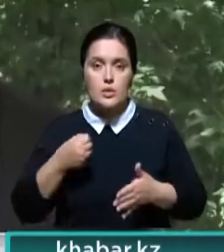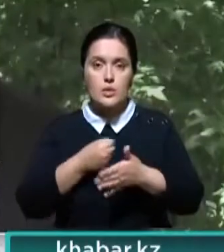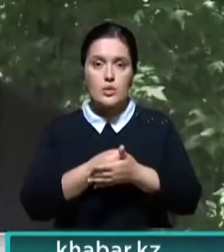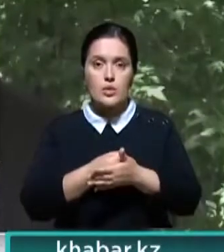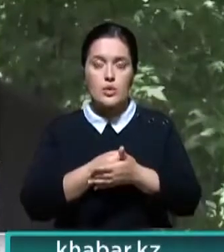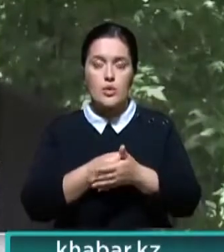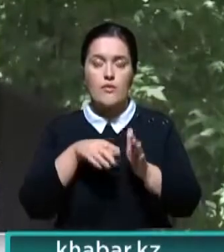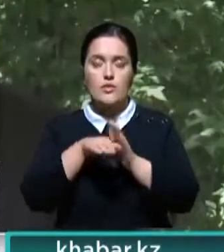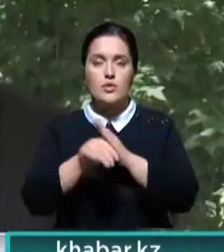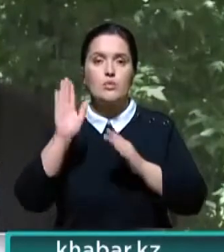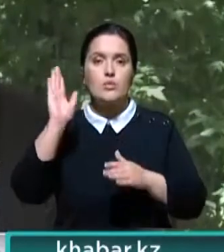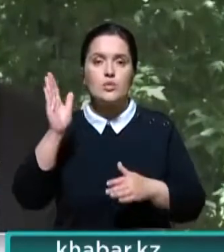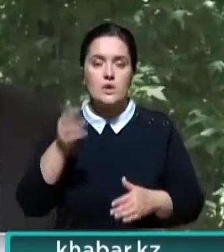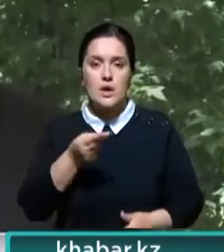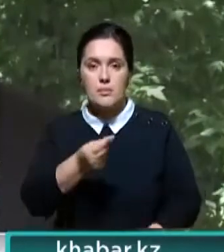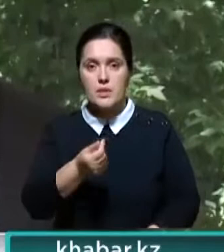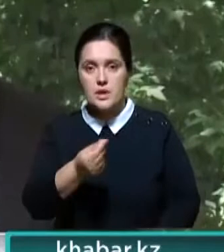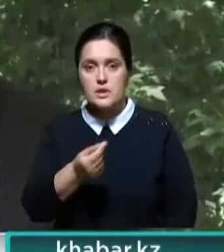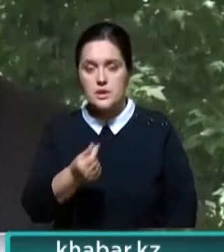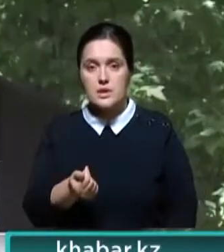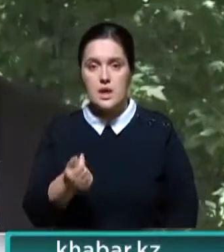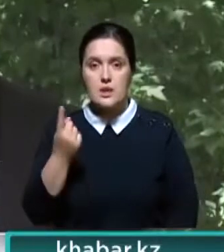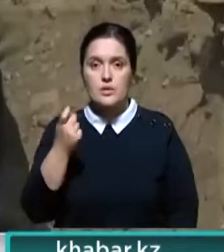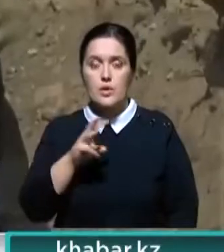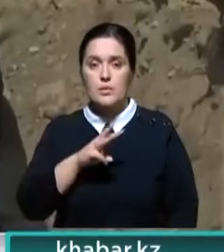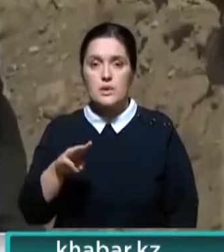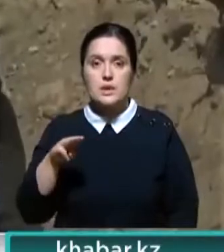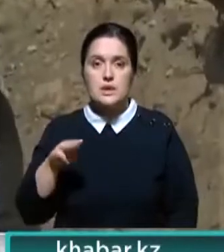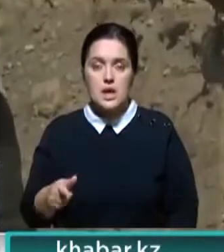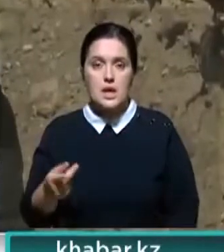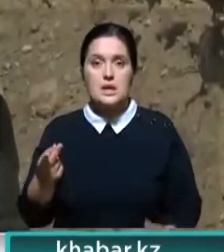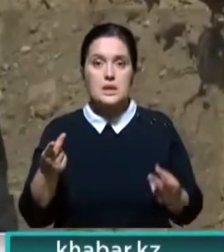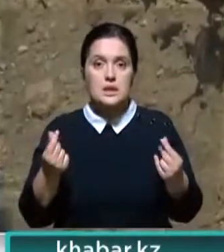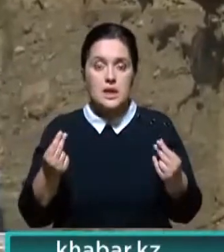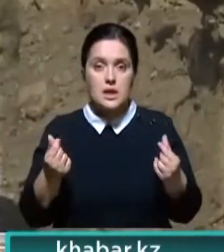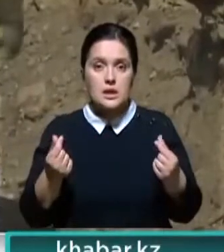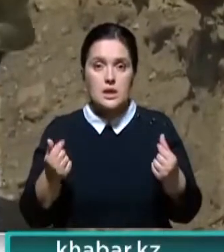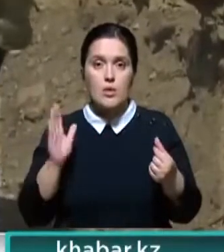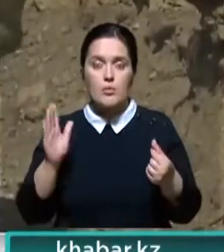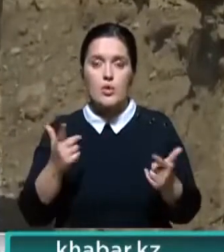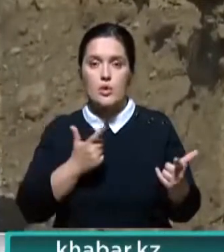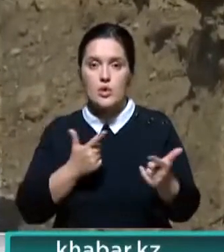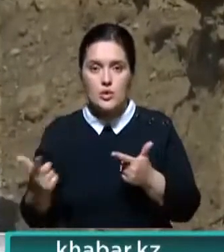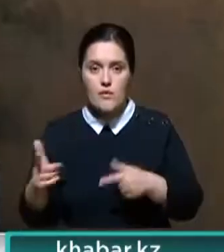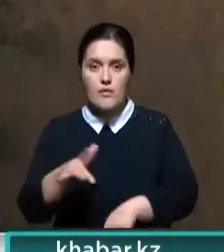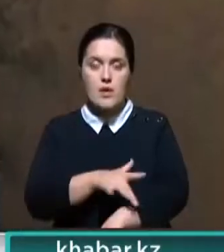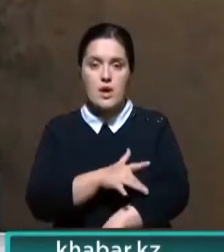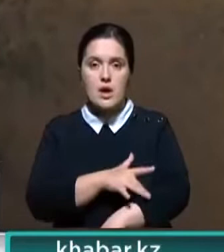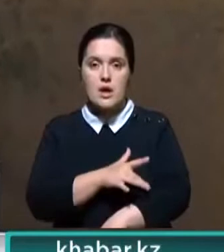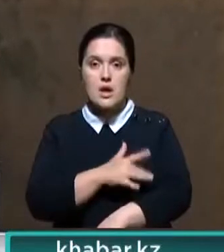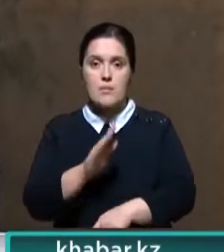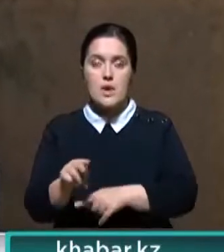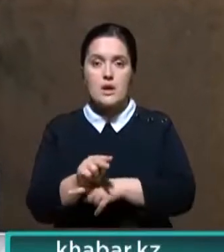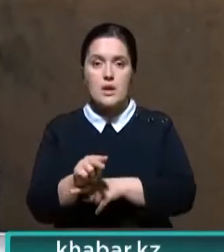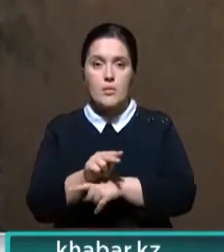в счет будущих платежей. Сейчас это порядка 100 миллионов тенге. Деньги до конца июля уже поступят коммунальщикам и пойдут на текущий ремонт